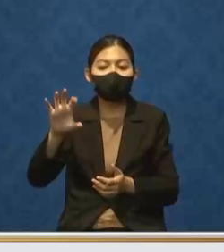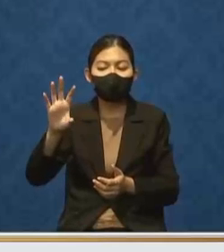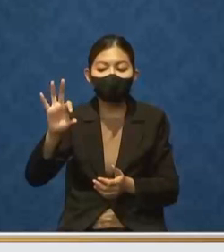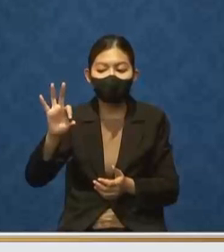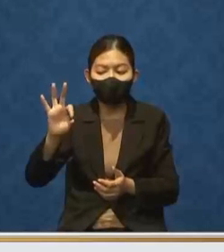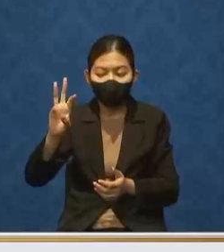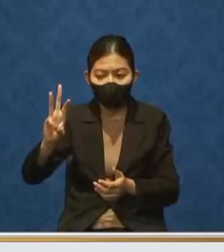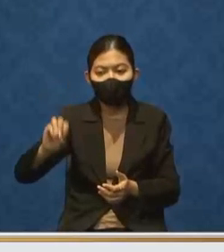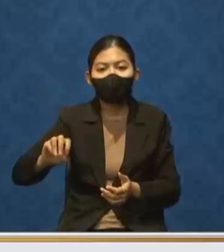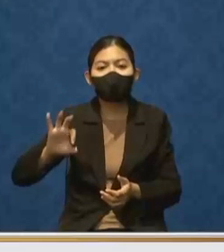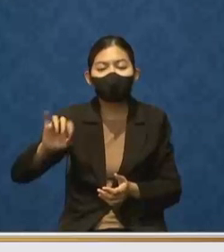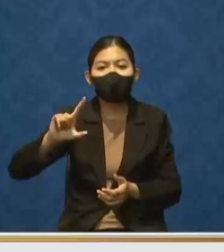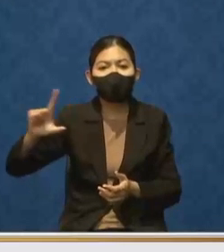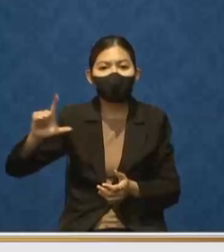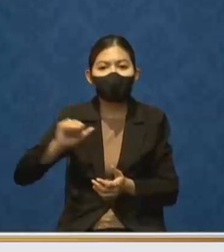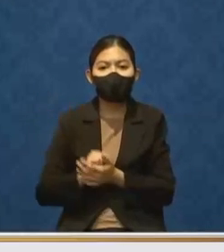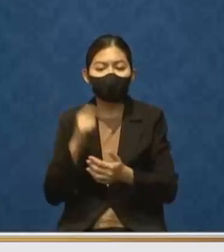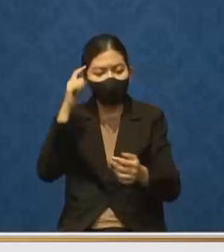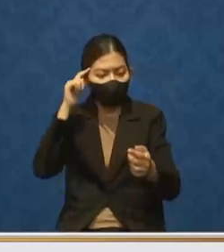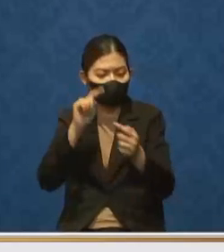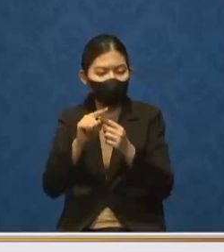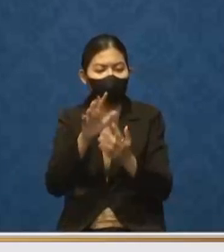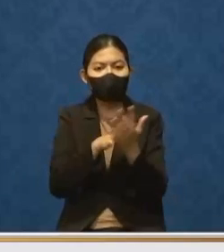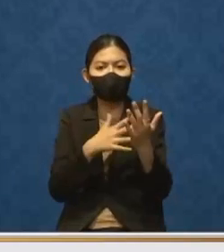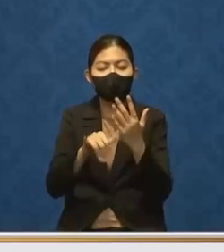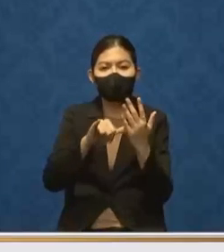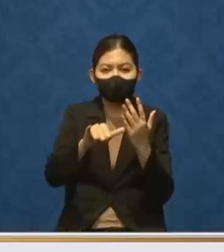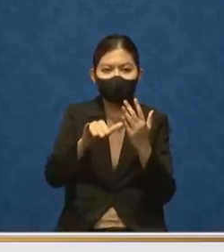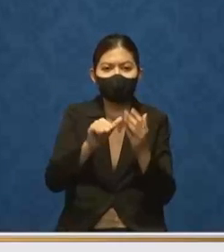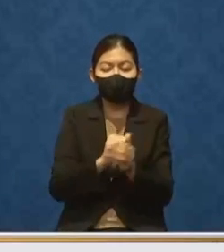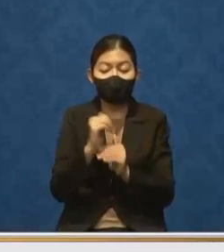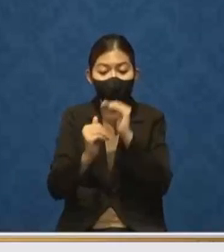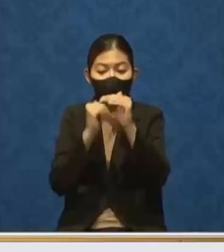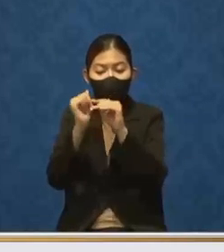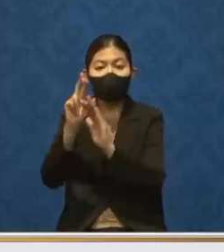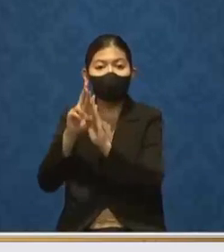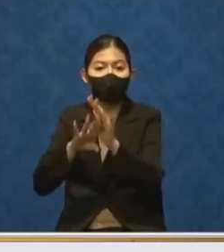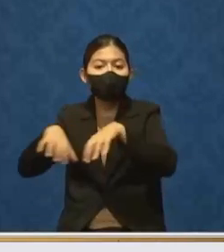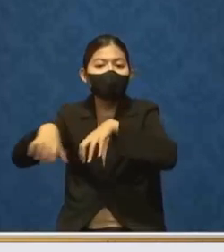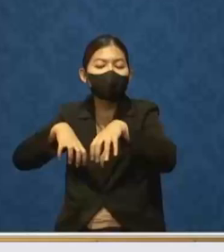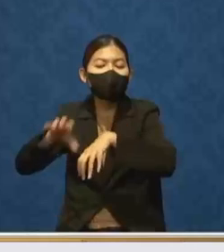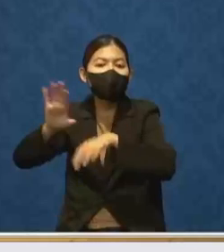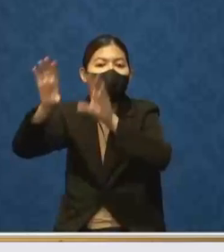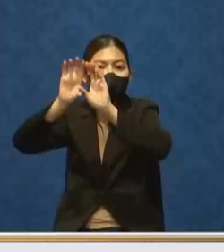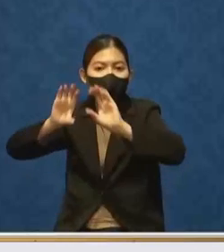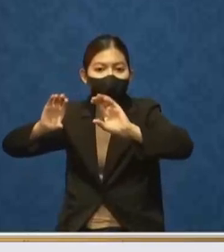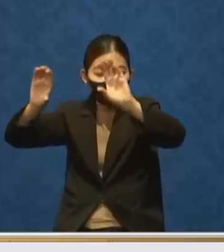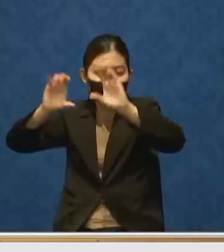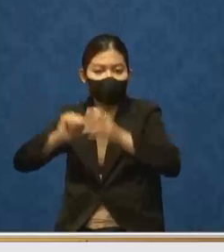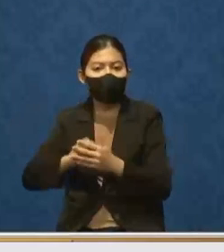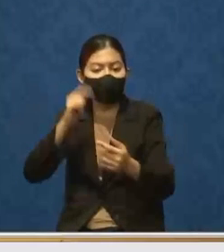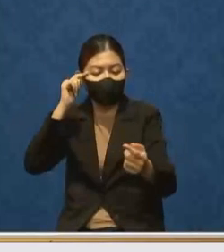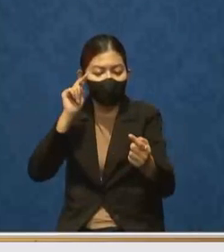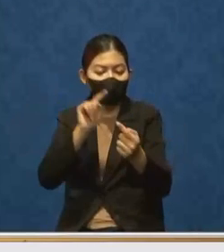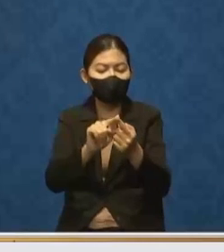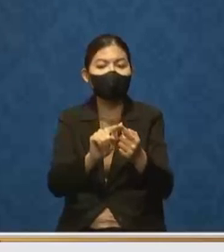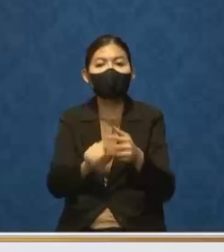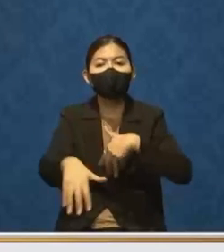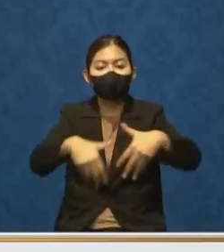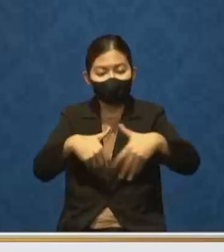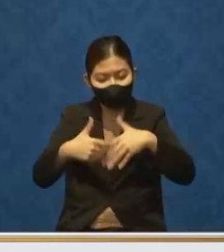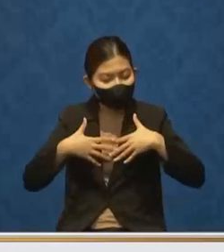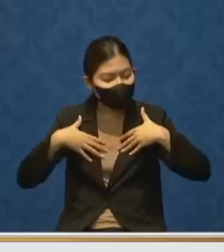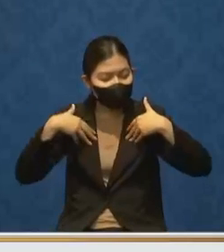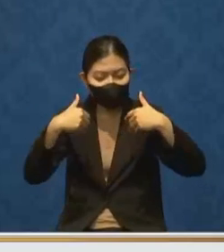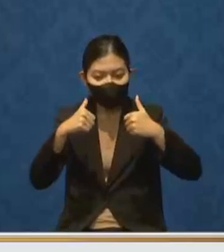ทเพื่อสนับสนุนเป้าหมายยุทธศาสตร์ด้านการปรับสมดุลและพัฒนาระบบการบริหารจัดการภาครัฐเพื่อตอบสนองความต้องการของประชาชนได้อย่างสะดวกรว